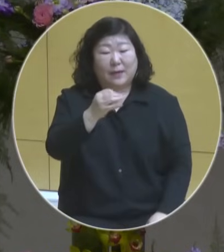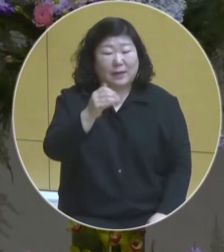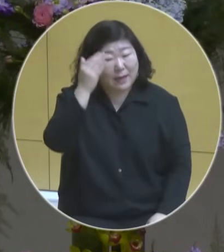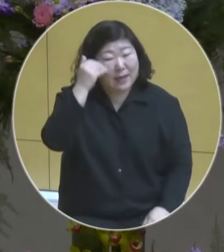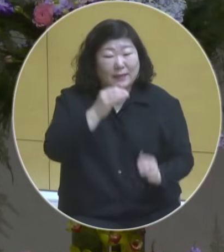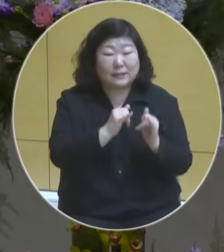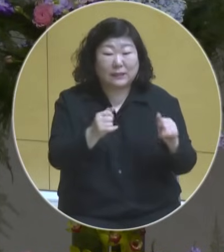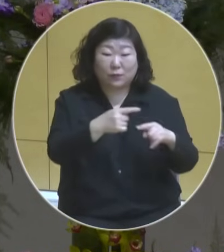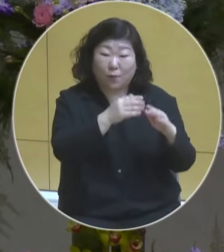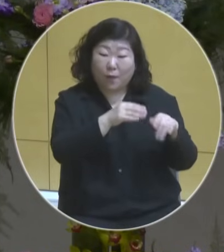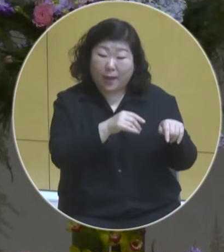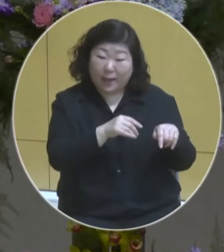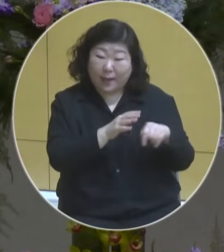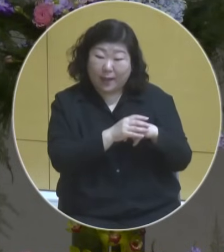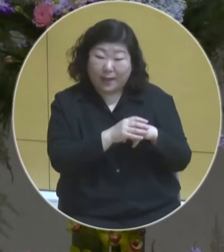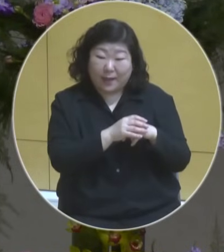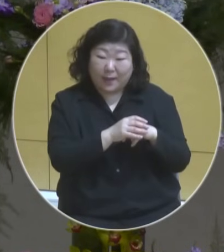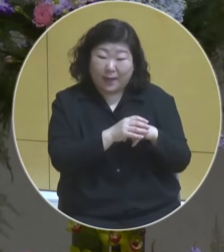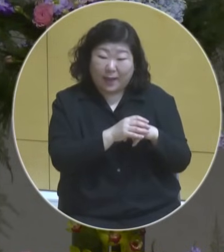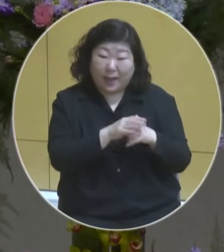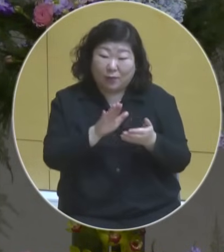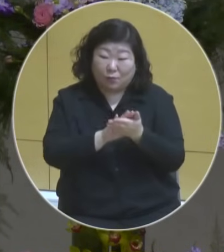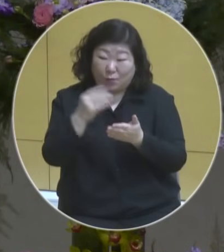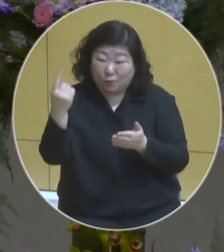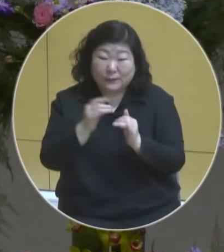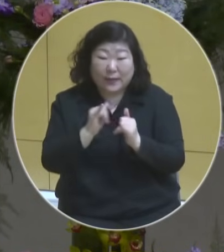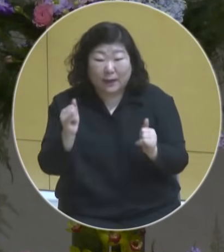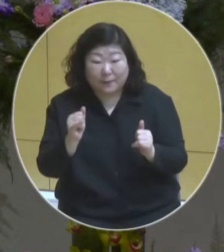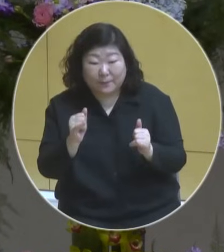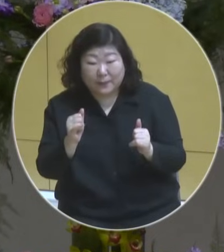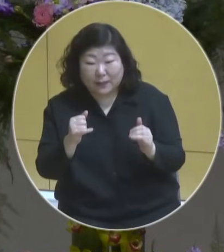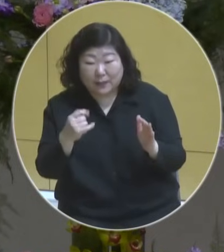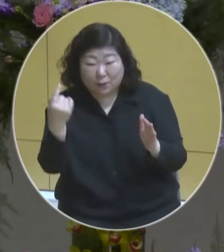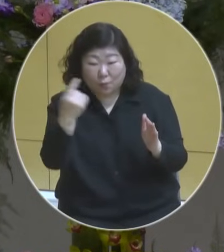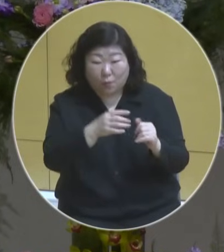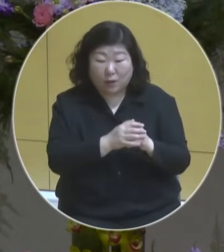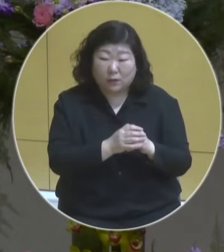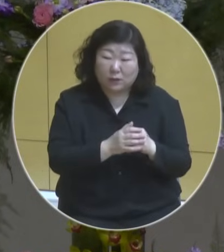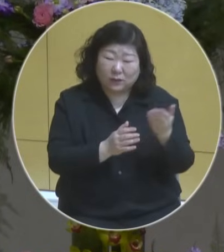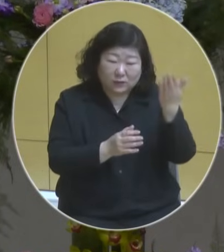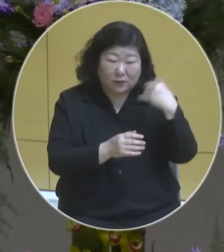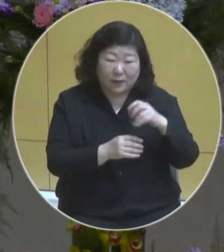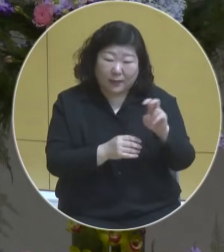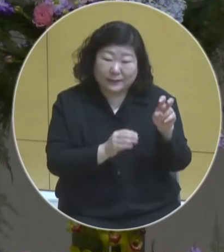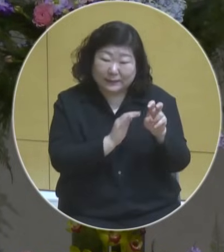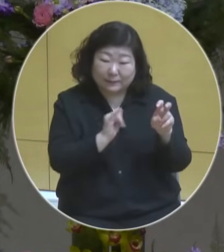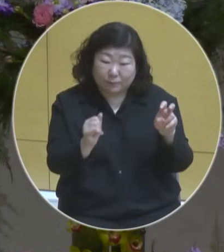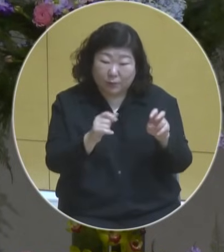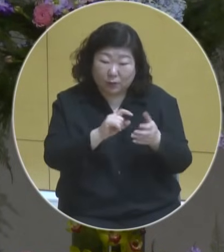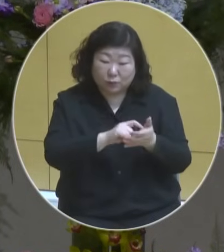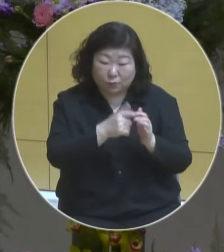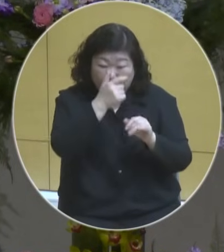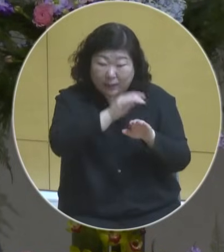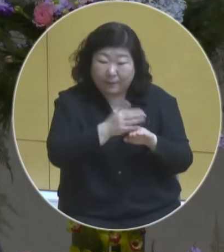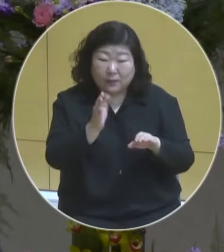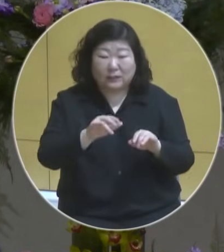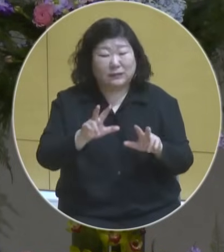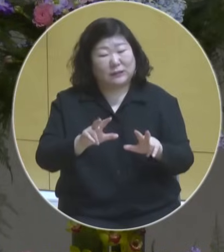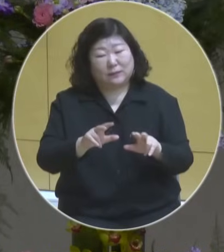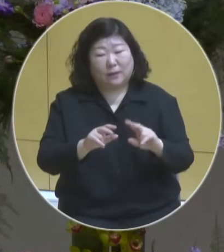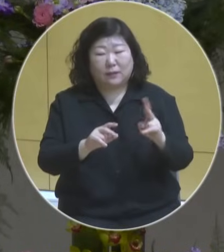그냥 20명 어 드리다가 지금 100여명 넘게 예배를 드린다는 거예요 관광객들이 찾아와서 예배를 드린대요 대단한